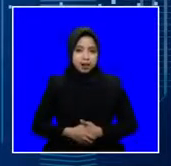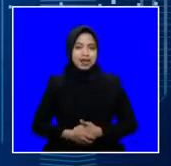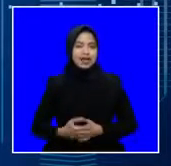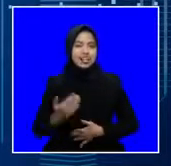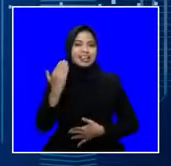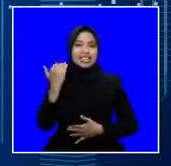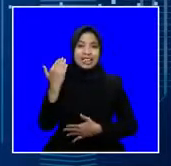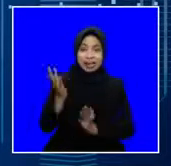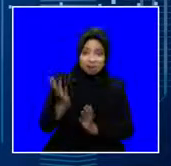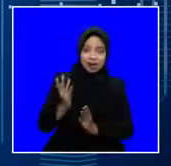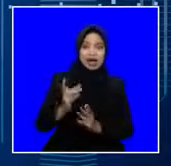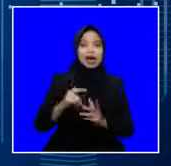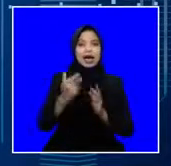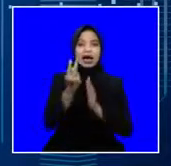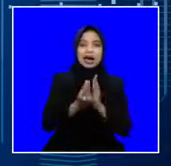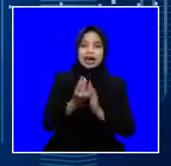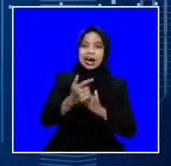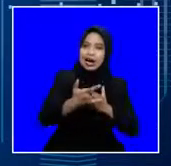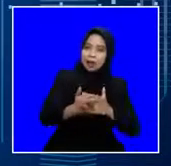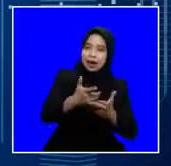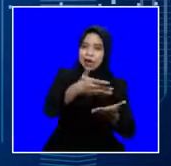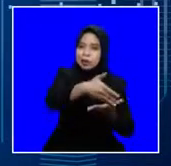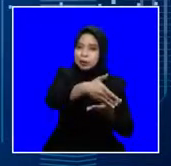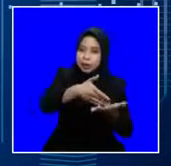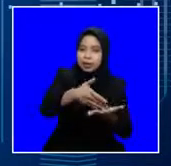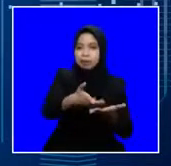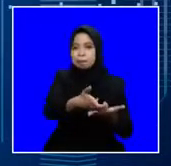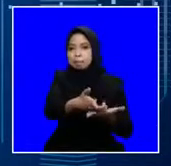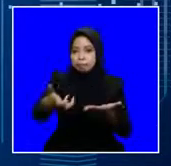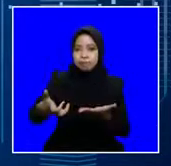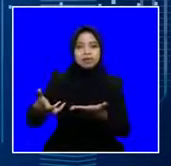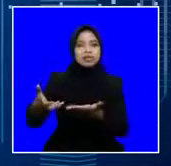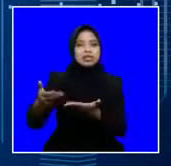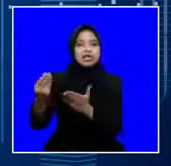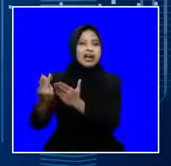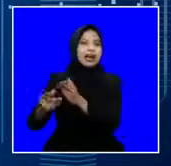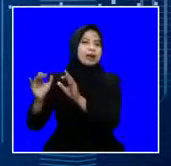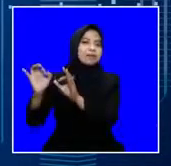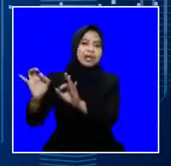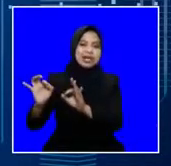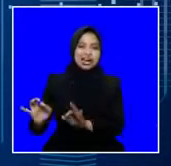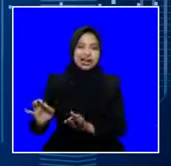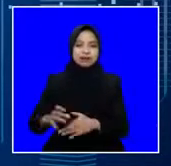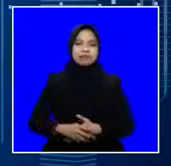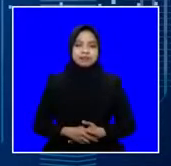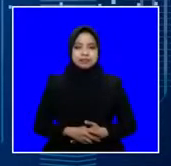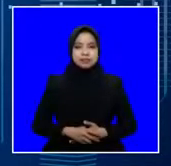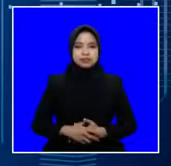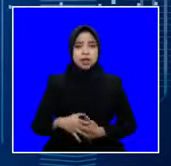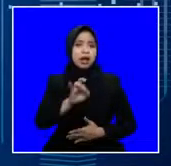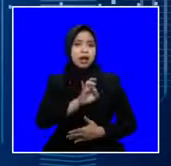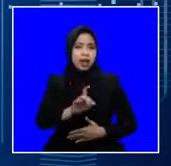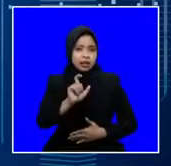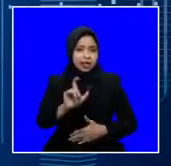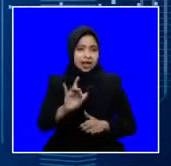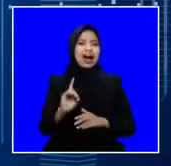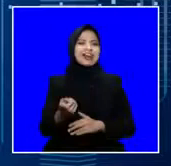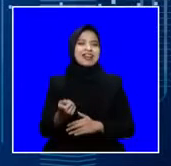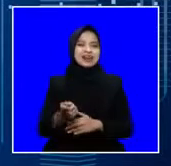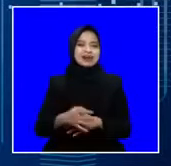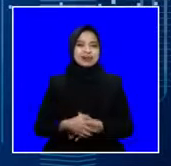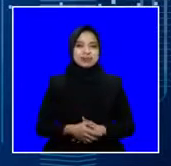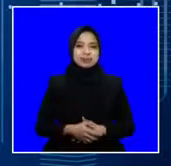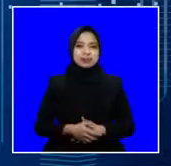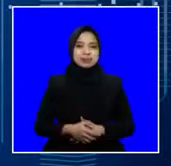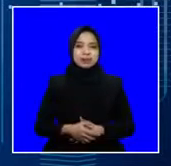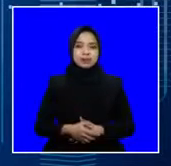dengan mengalokasikan sebagian dari anggaran pendidikan. Kemudian juga ada jenis-jenis lainnya, yaitu dana